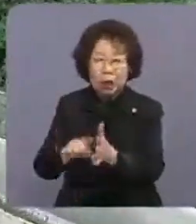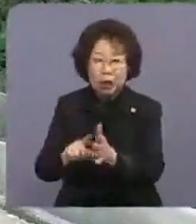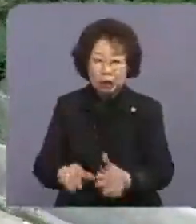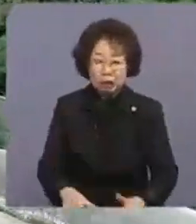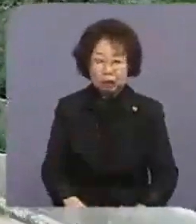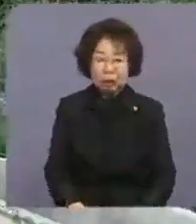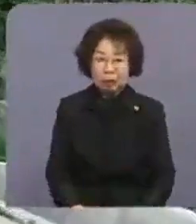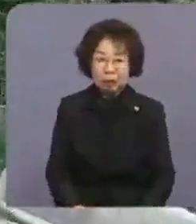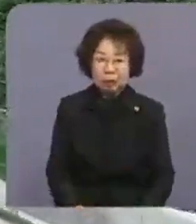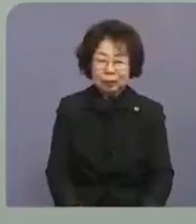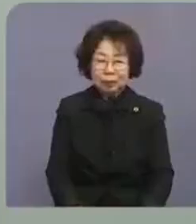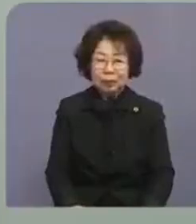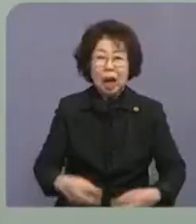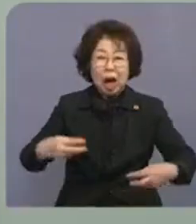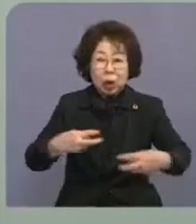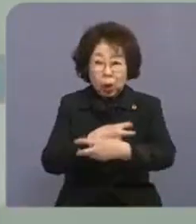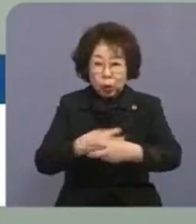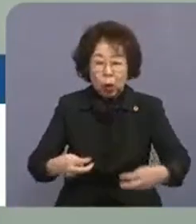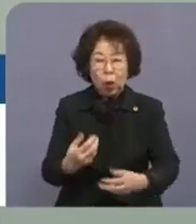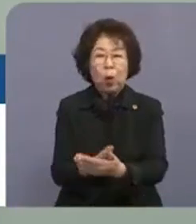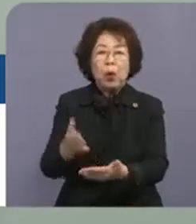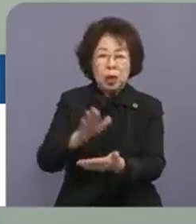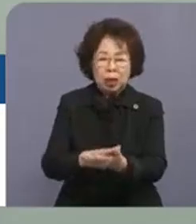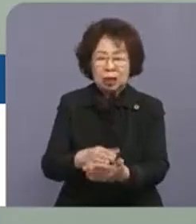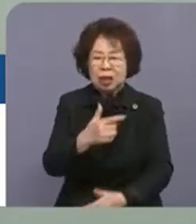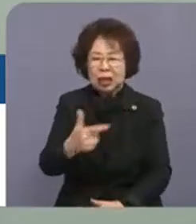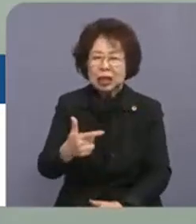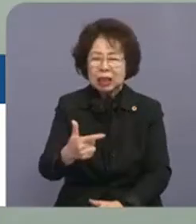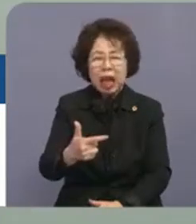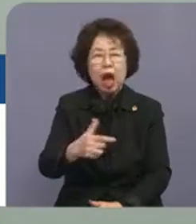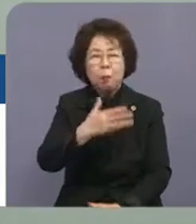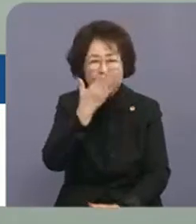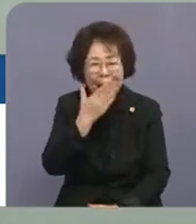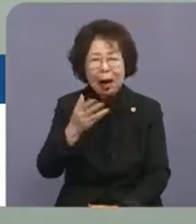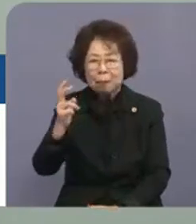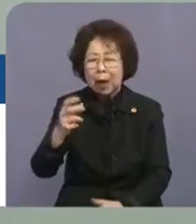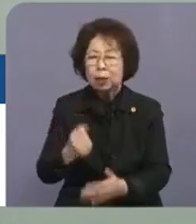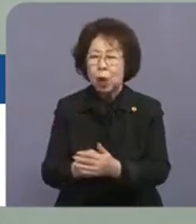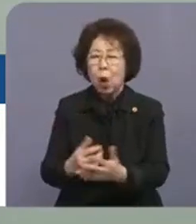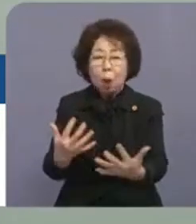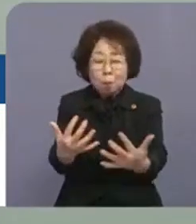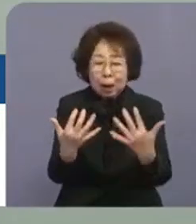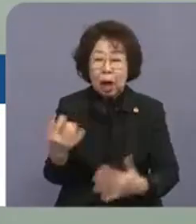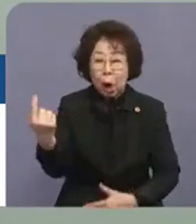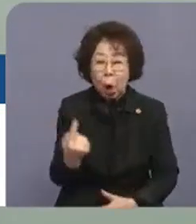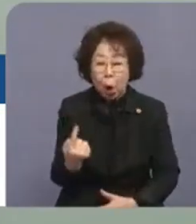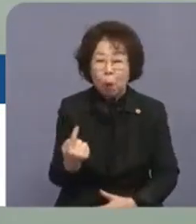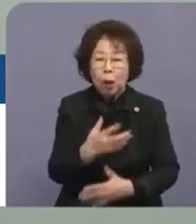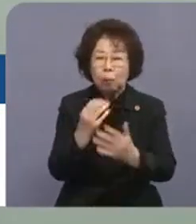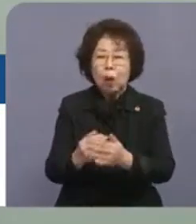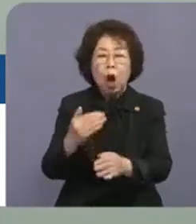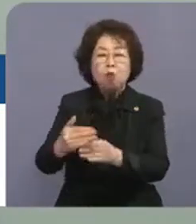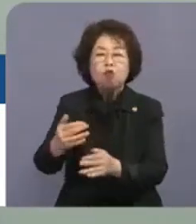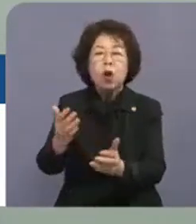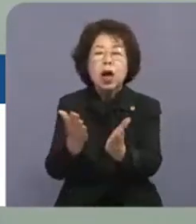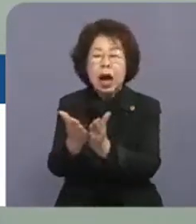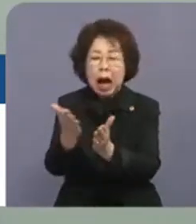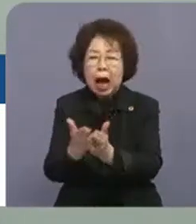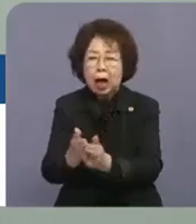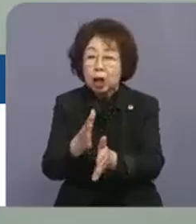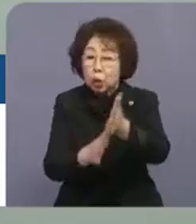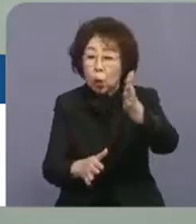때문입니다 교 확신이 대대적으로 이루어질 것이고 박람회장이 운영되는 북항을 비롯한